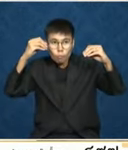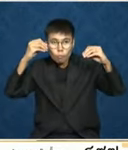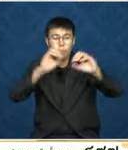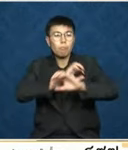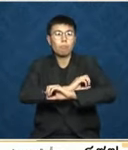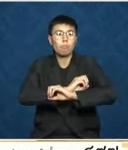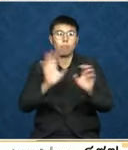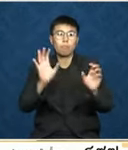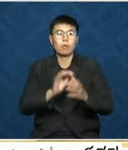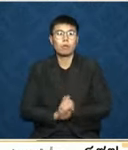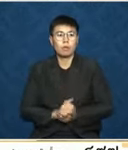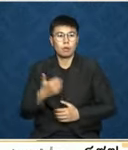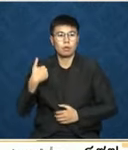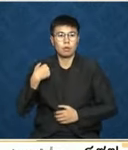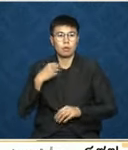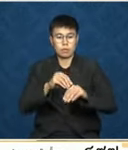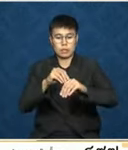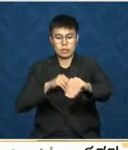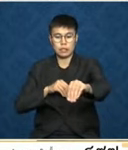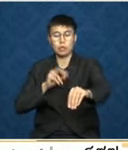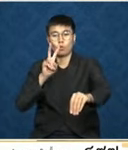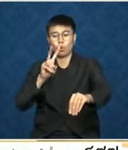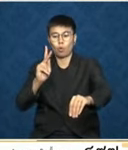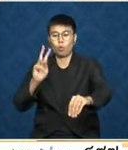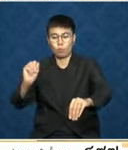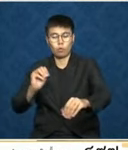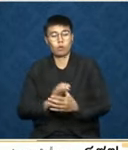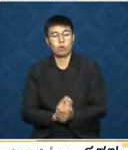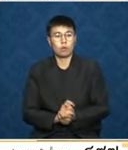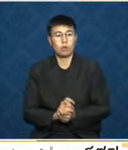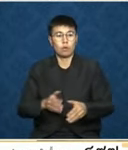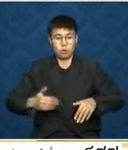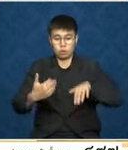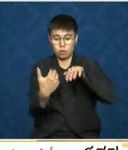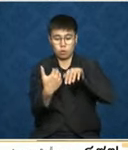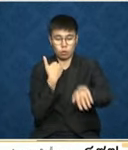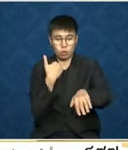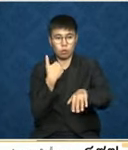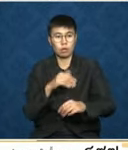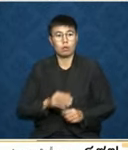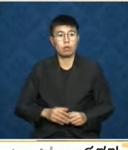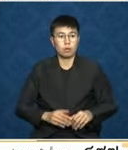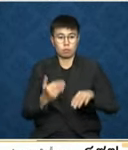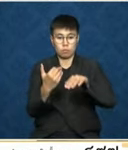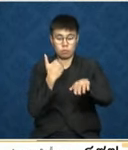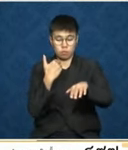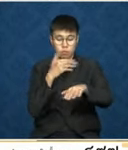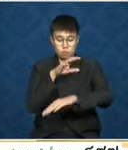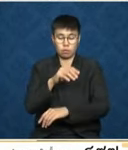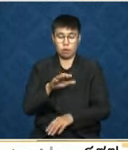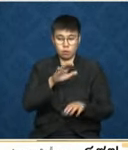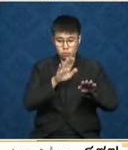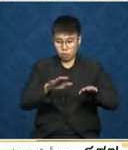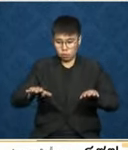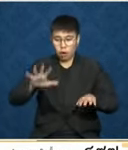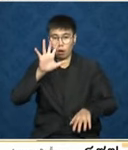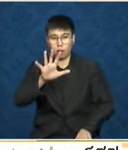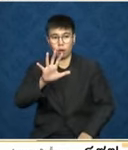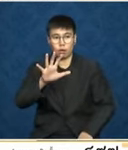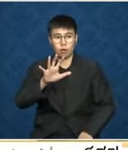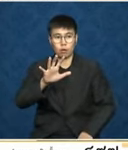ถนนระยะทาง 2กมครับข้อที่ 4ถนน 5เส้นในพื้นที่ตำบลโนนสูงอำเภอยางตลาด